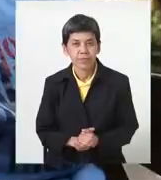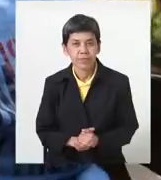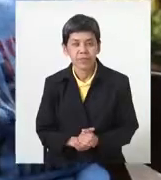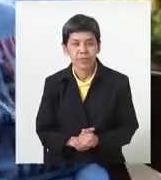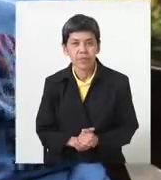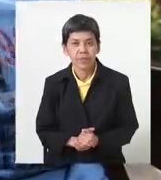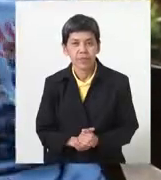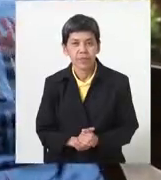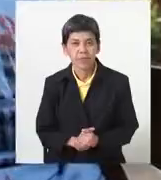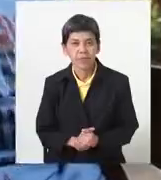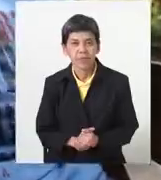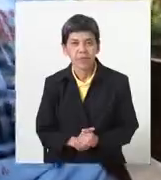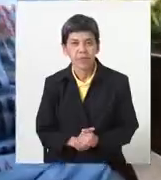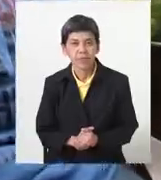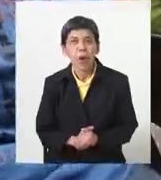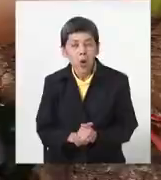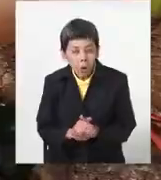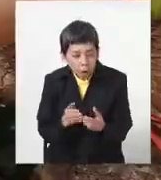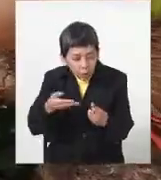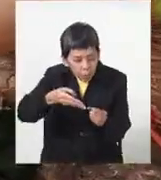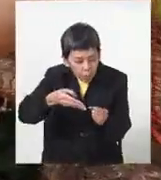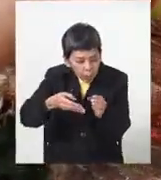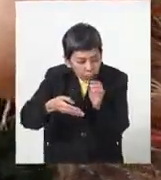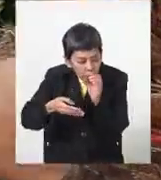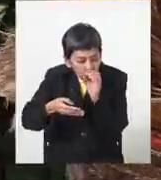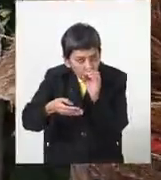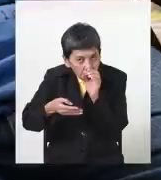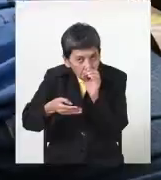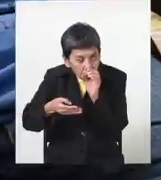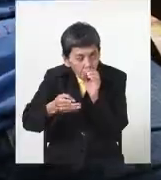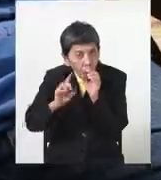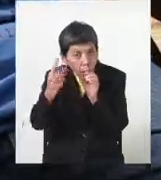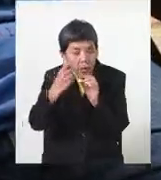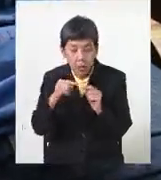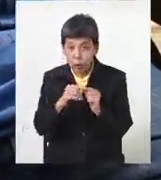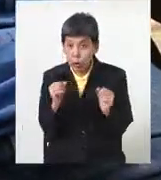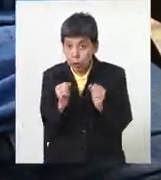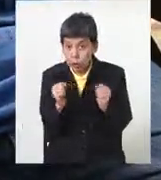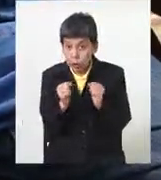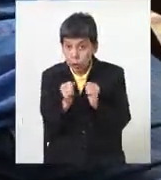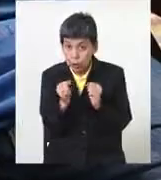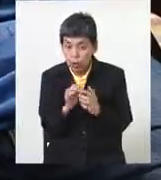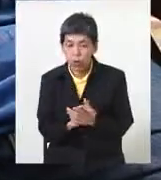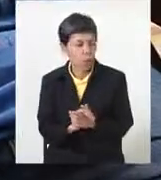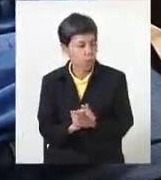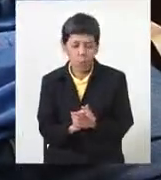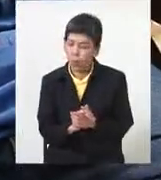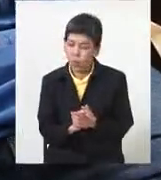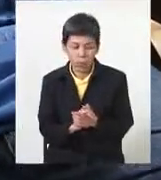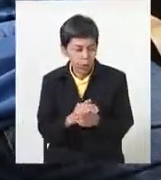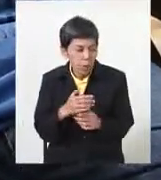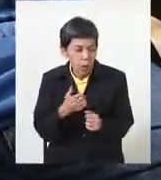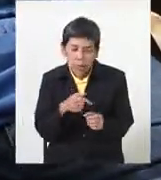ออกมาอืสดกว่าเยอะโดยเฉพาะอากาศเย็นถือว่าเป็นช่วงที่